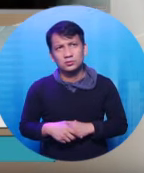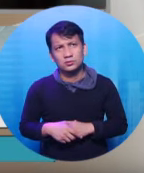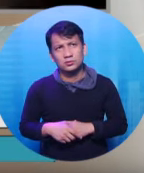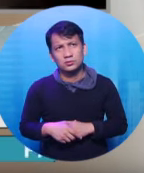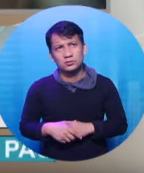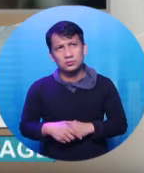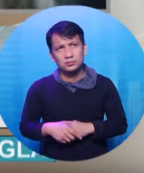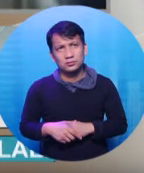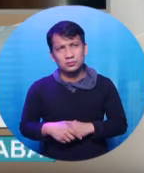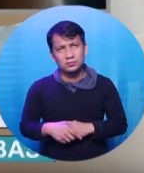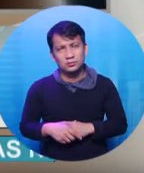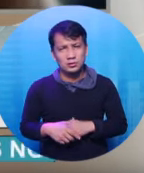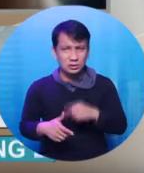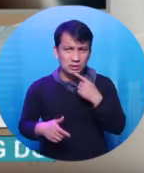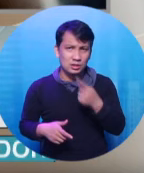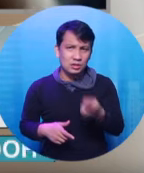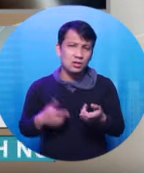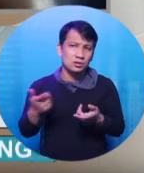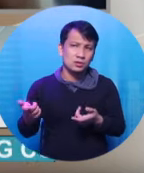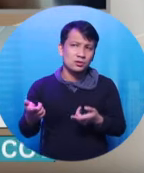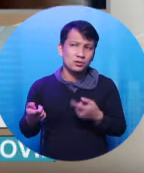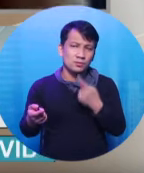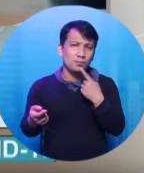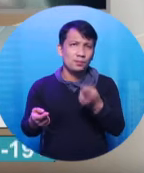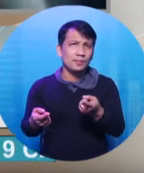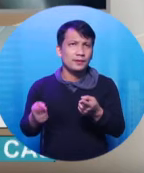Okay. Kausapin natin si